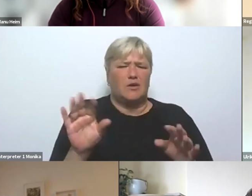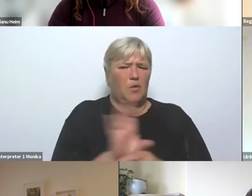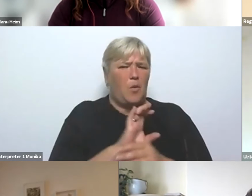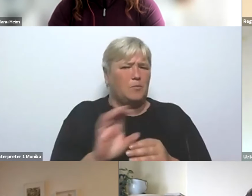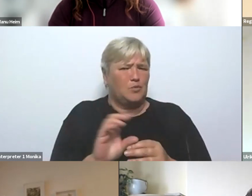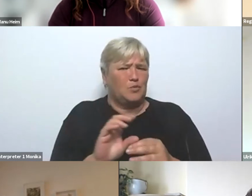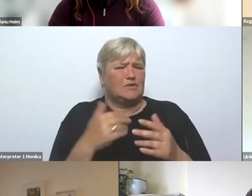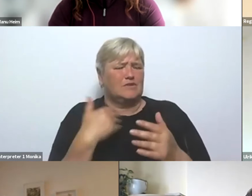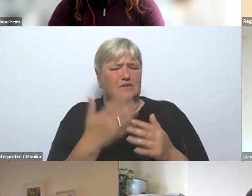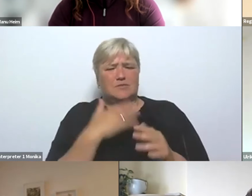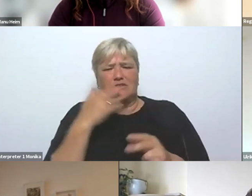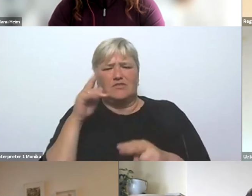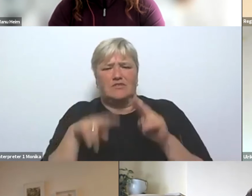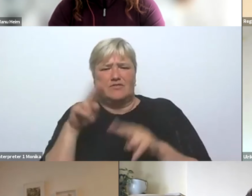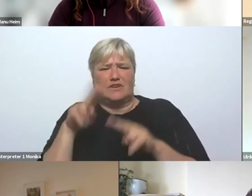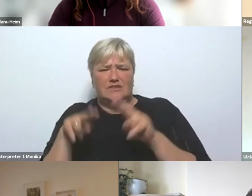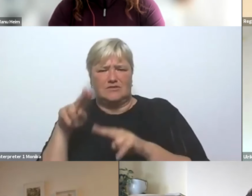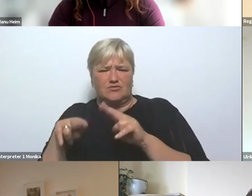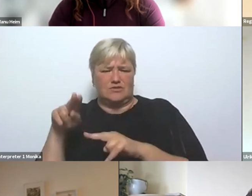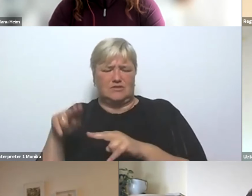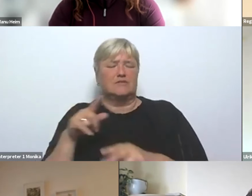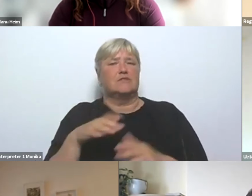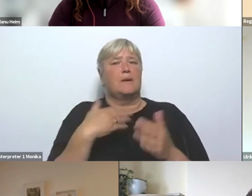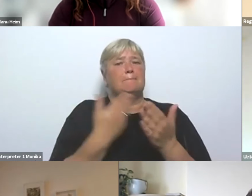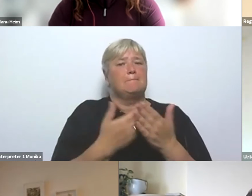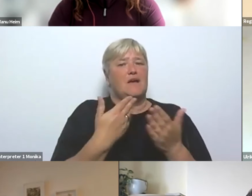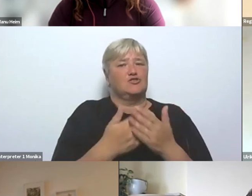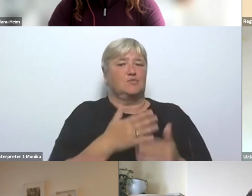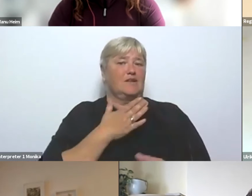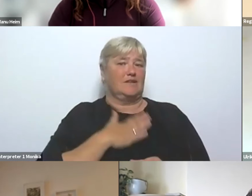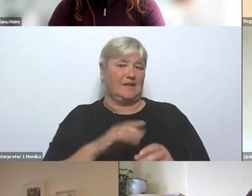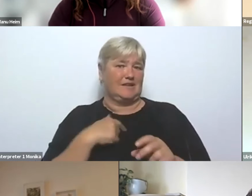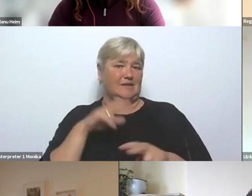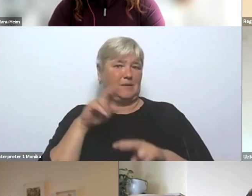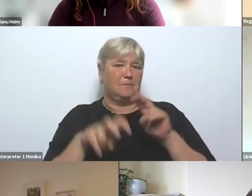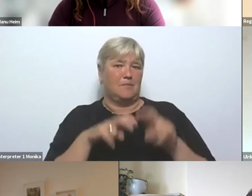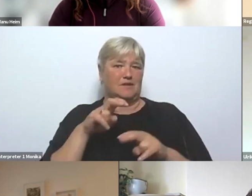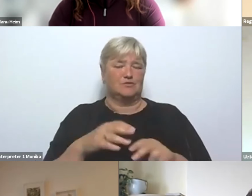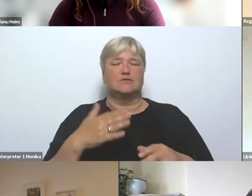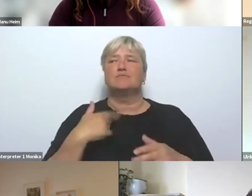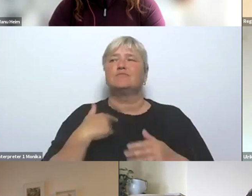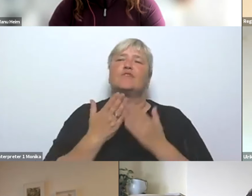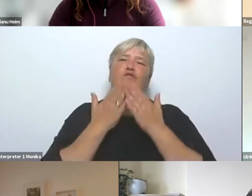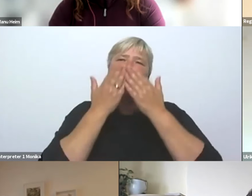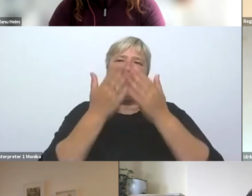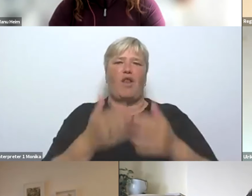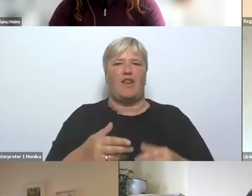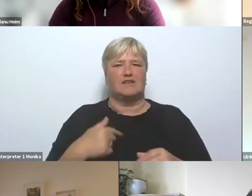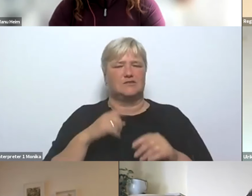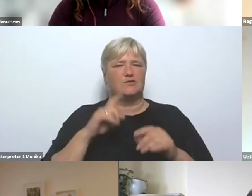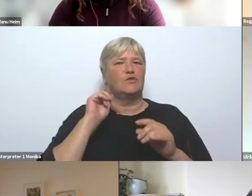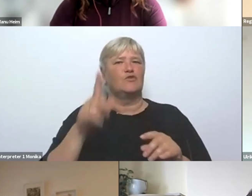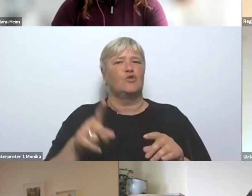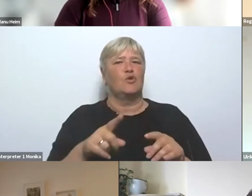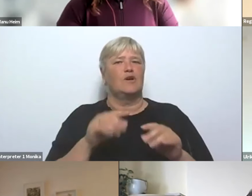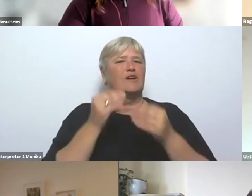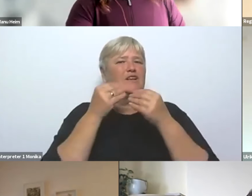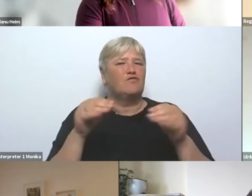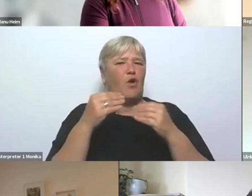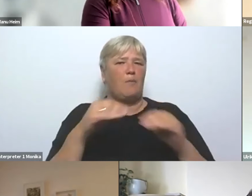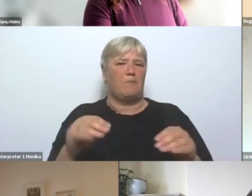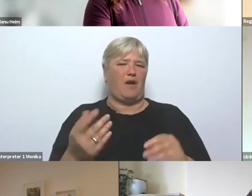Reihe. Ich nutze diese Beispiele sehr, sehr gerne in meinen Vorlesungen, um Informatikerinnen,